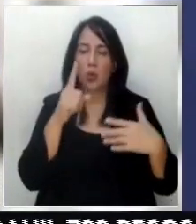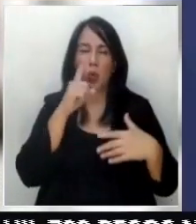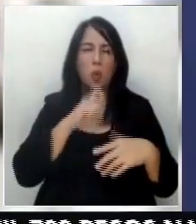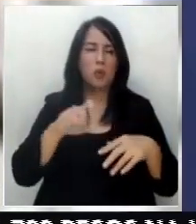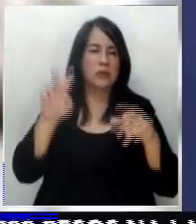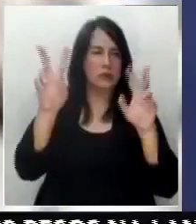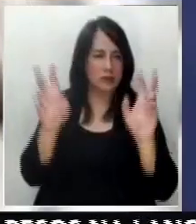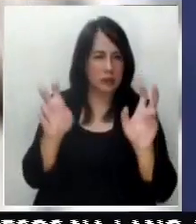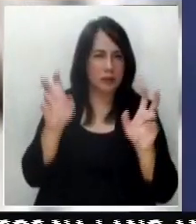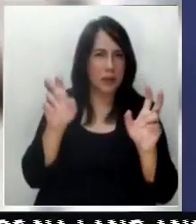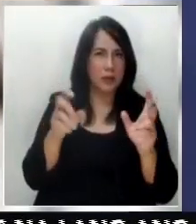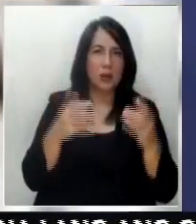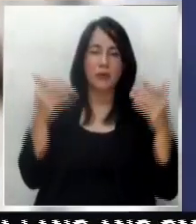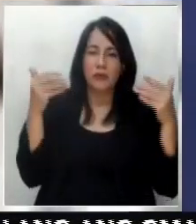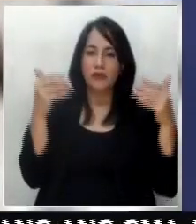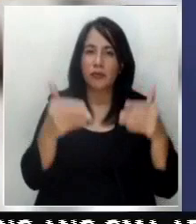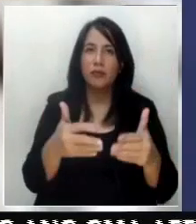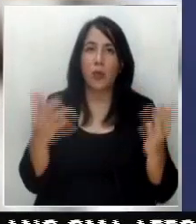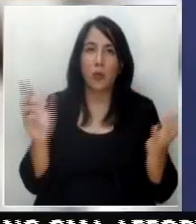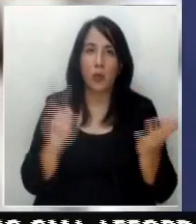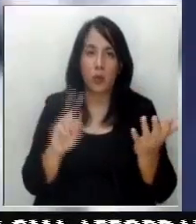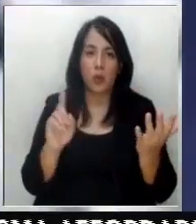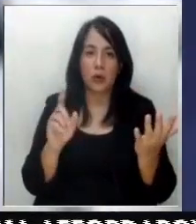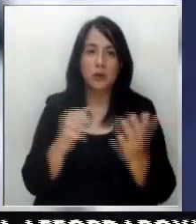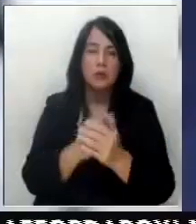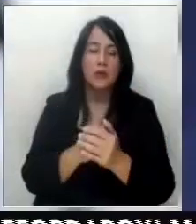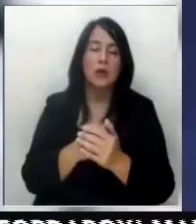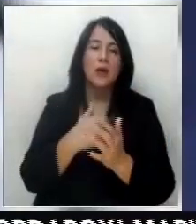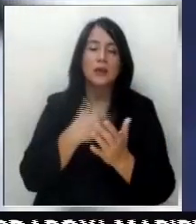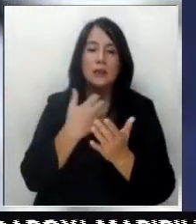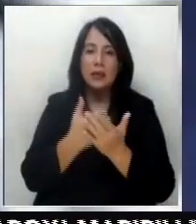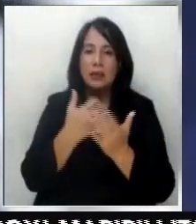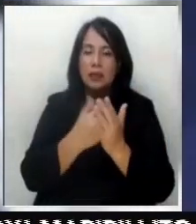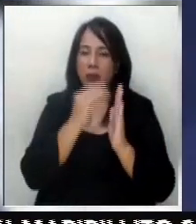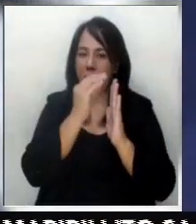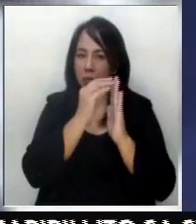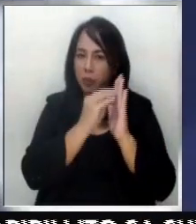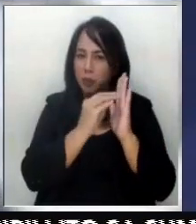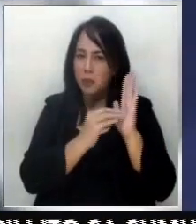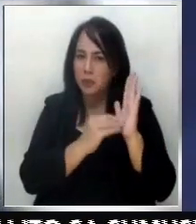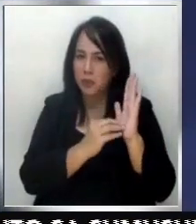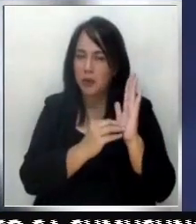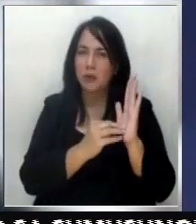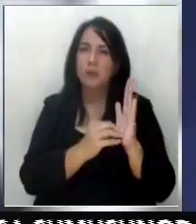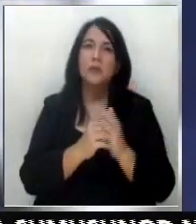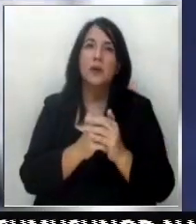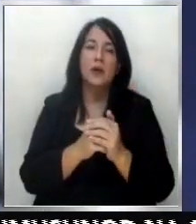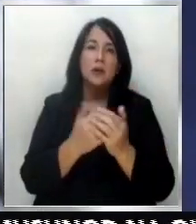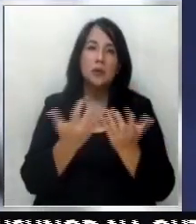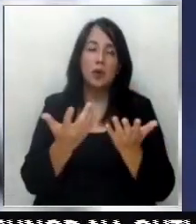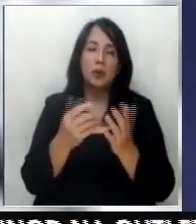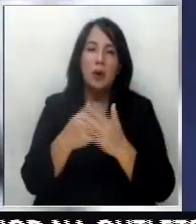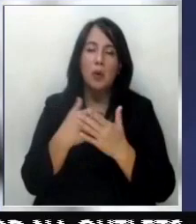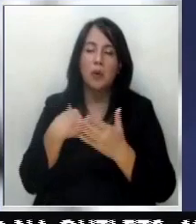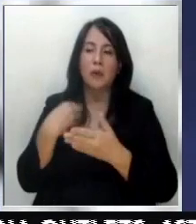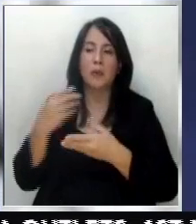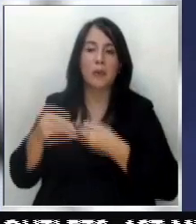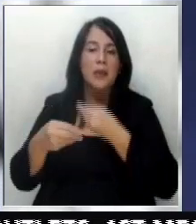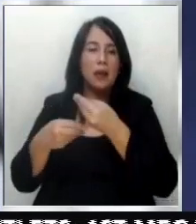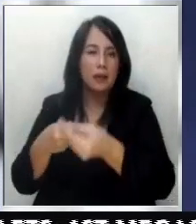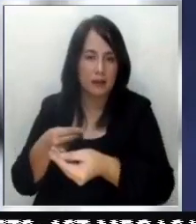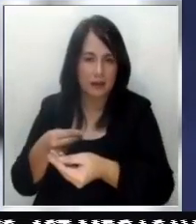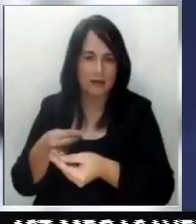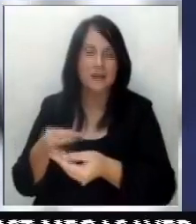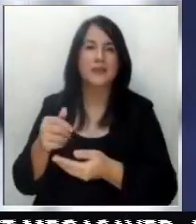much on the economic provisions. Perhaps what could be our legacy in the 19th Congress, which is